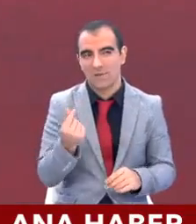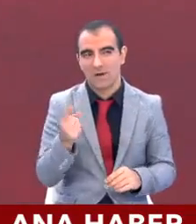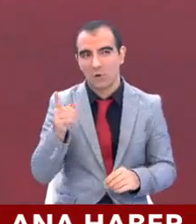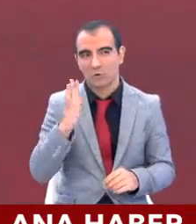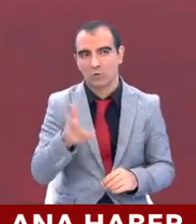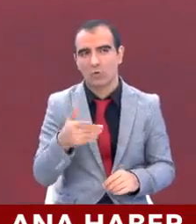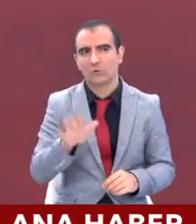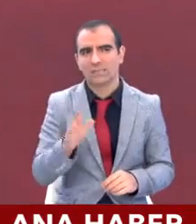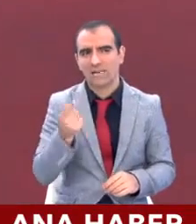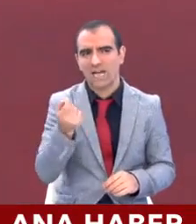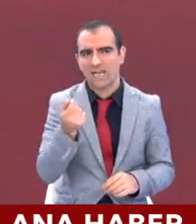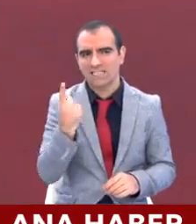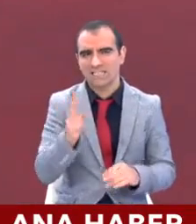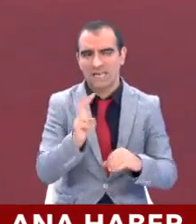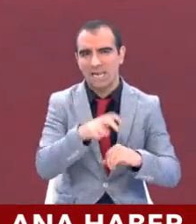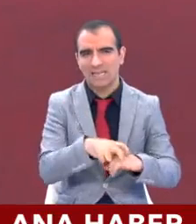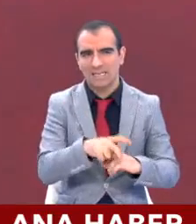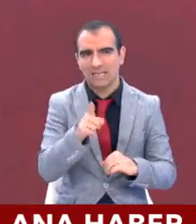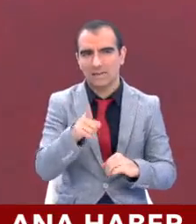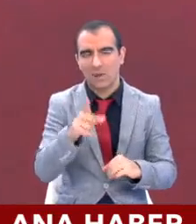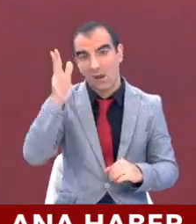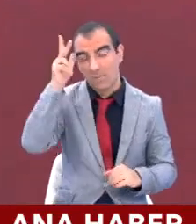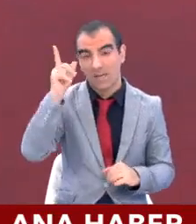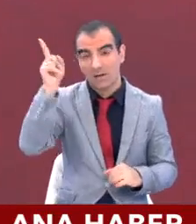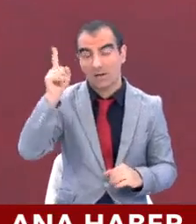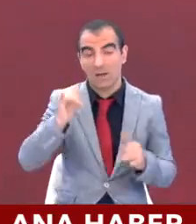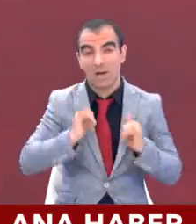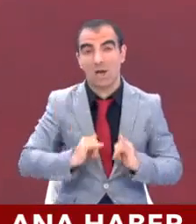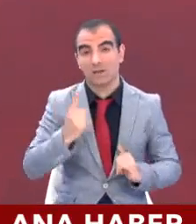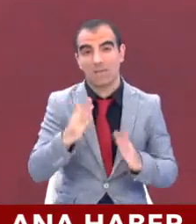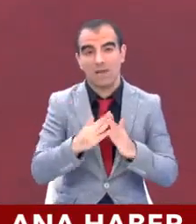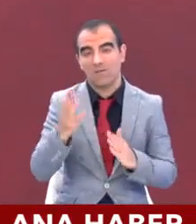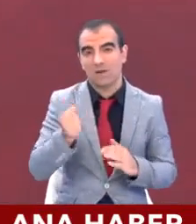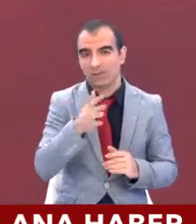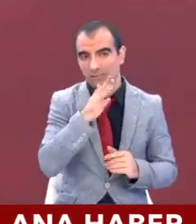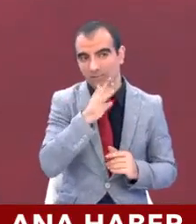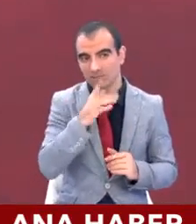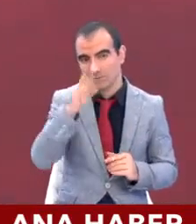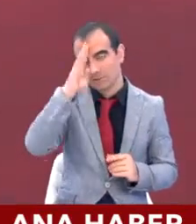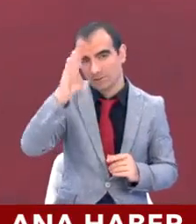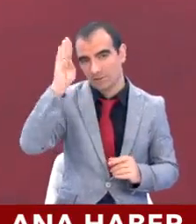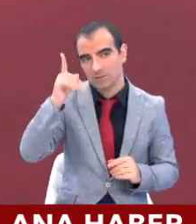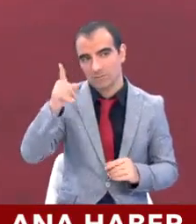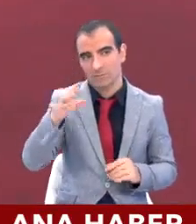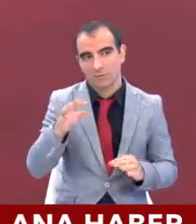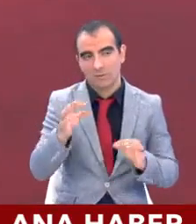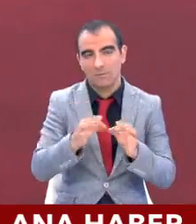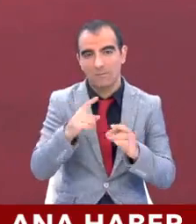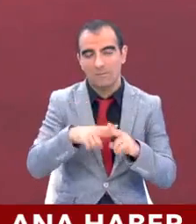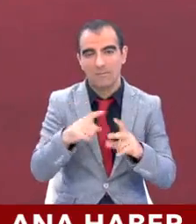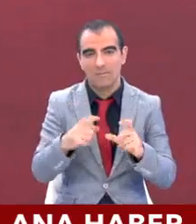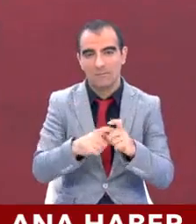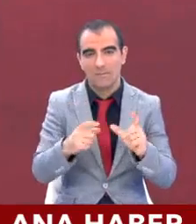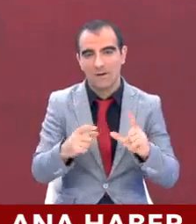çok değil çok az bir şey ekleyip Miami'de çok rahat ev alabiliyorsunuz İstanbul'un Bağcılar nerede